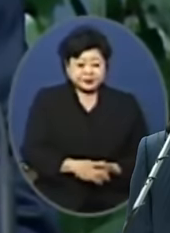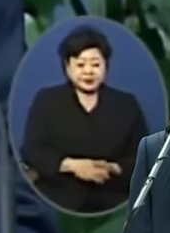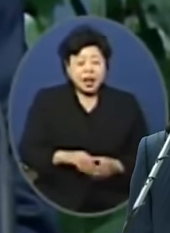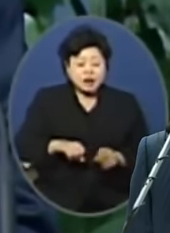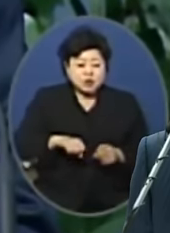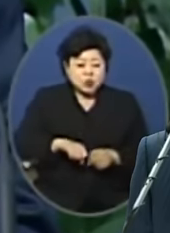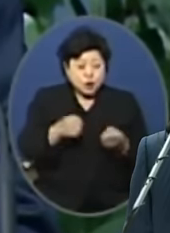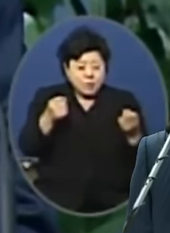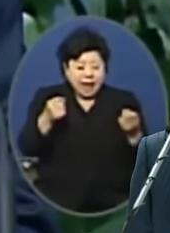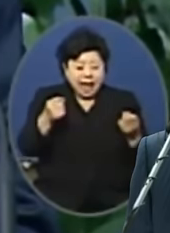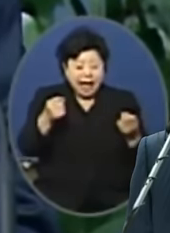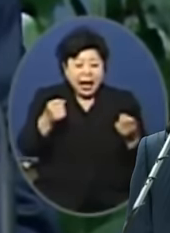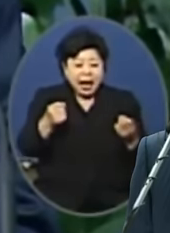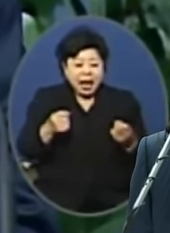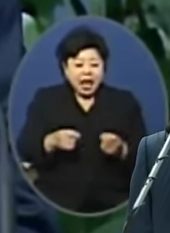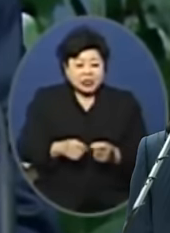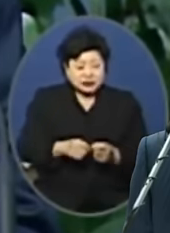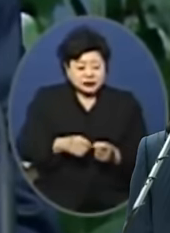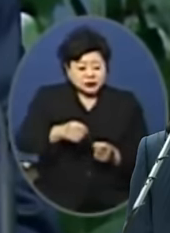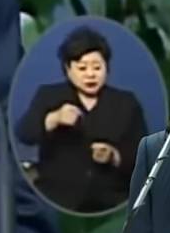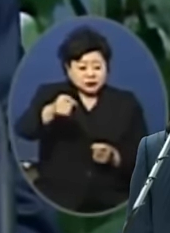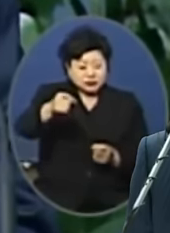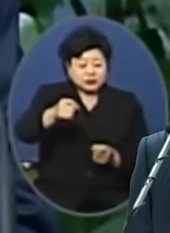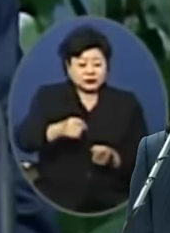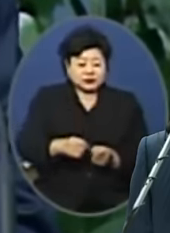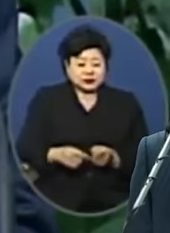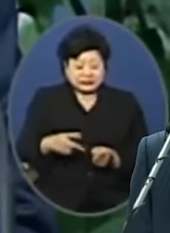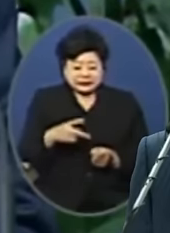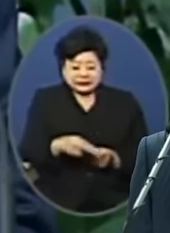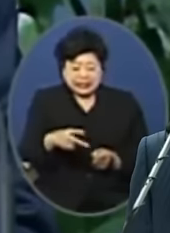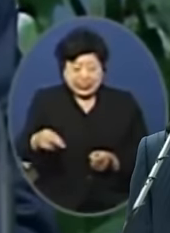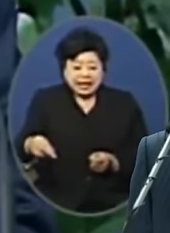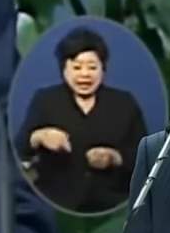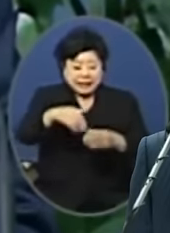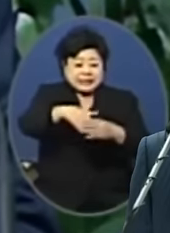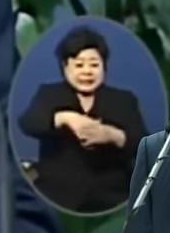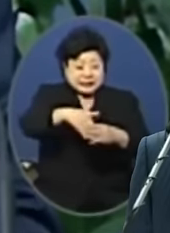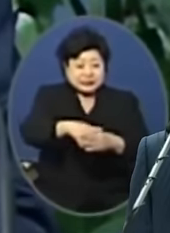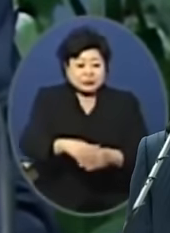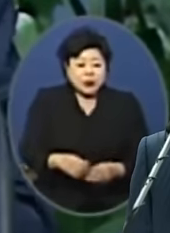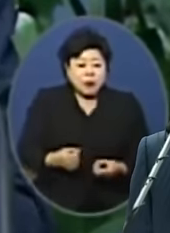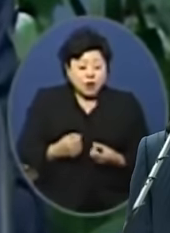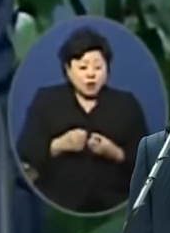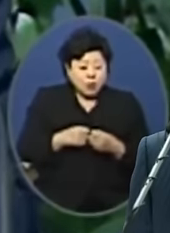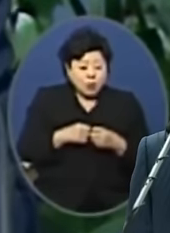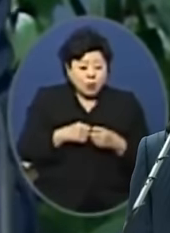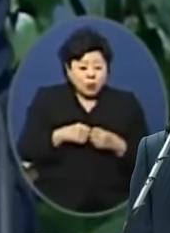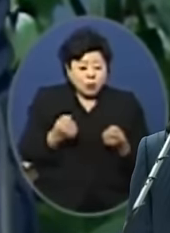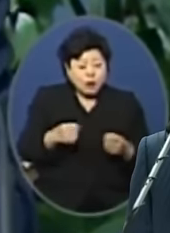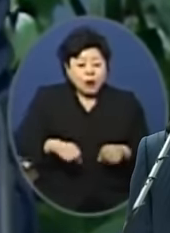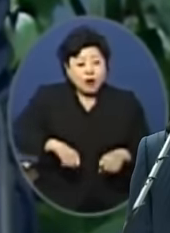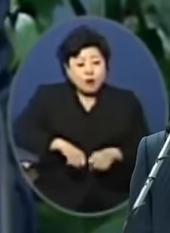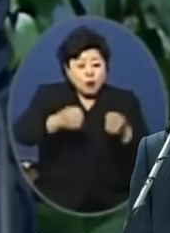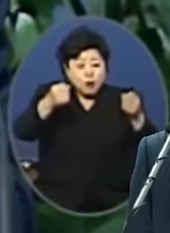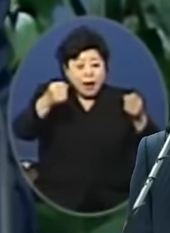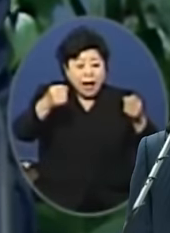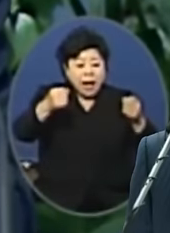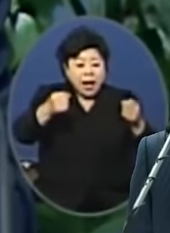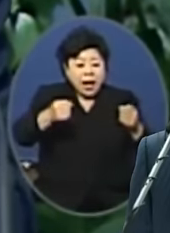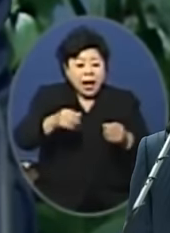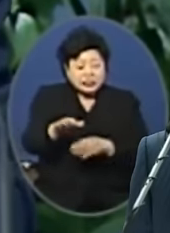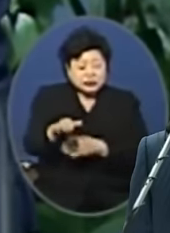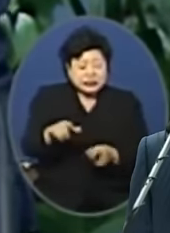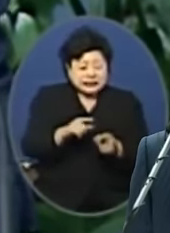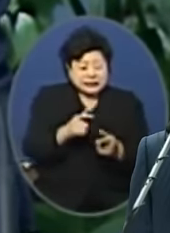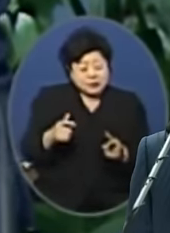고구마를 줄을 잘라가지고서 심습니다. 여러분 고구마는 시골에 산자는 사람은